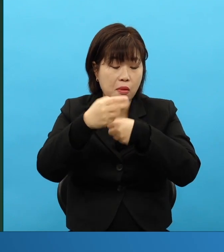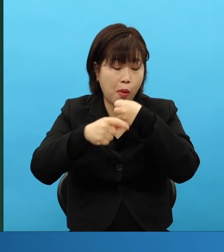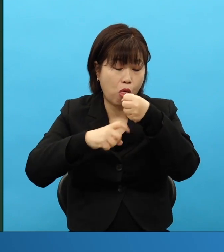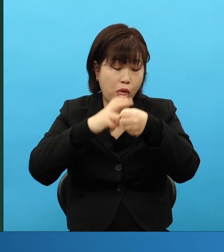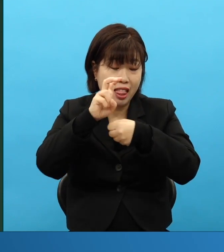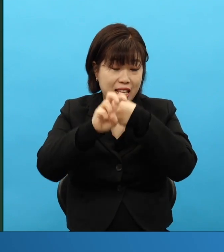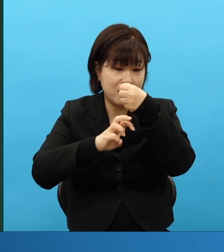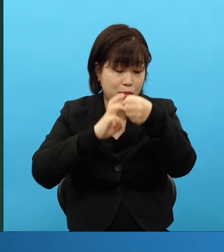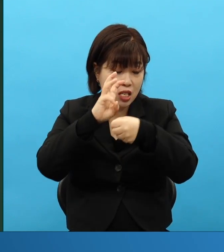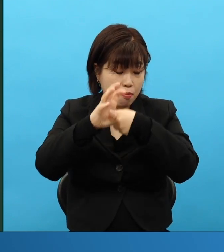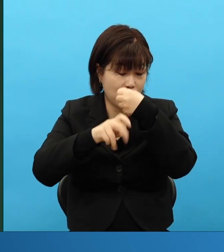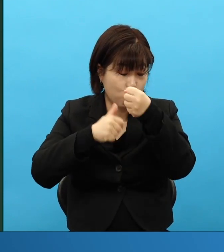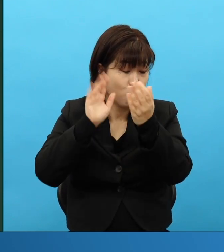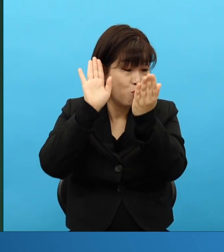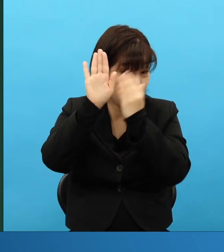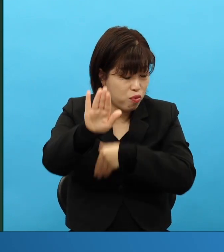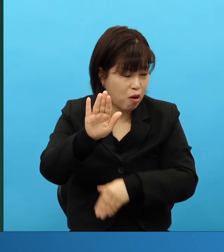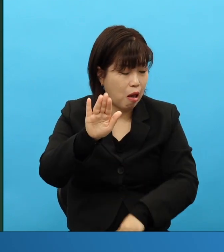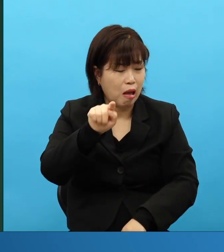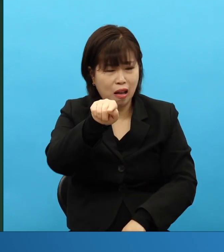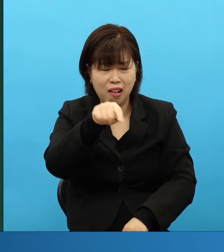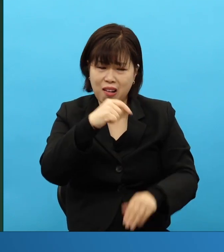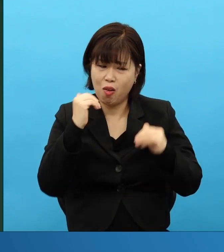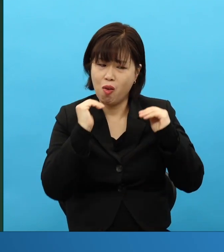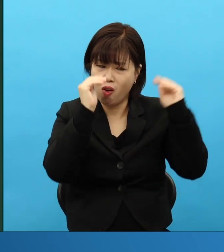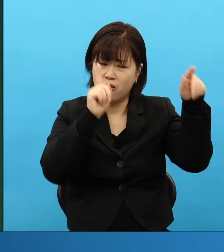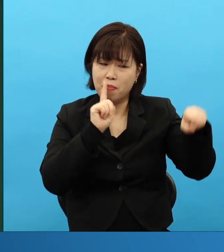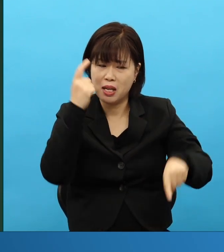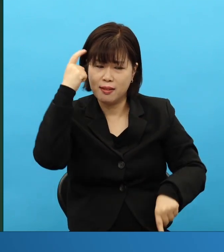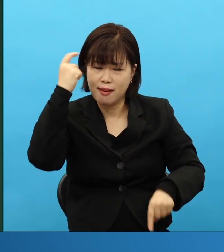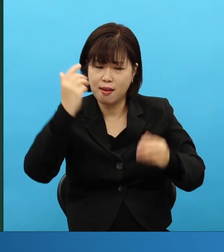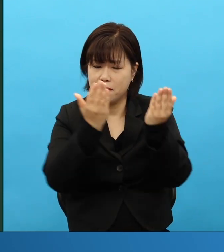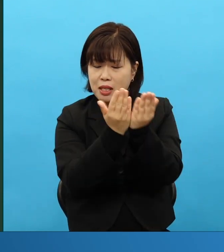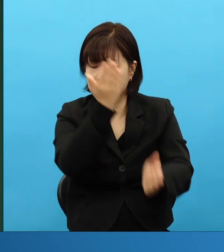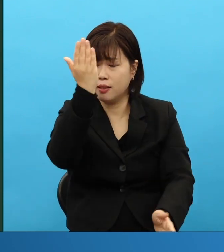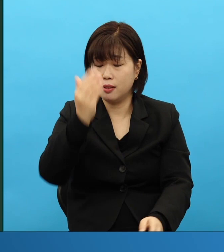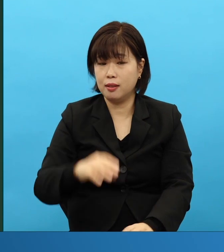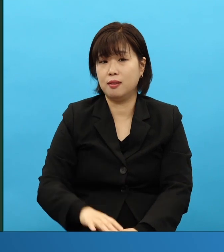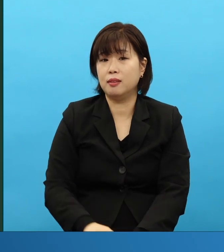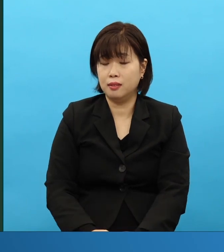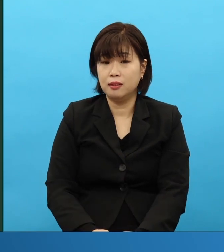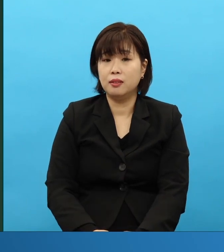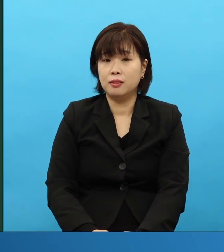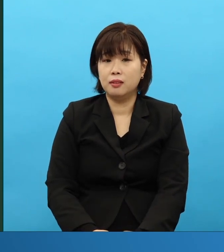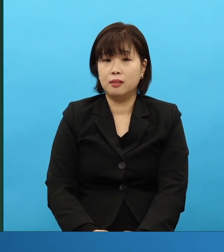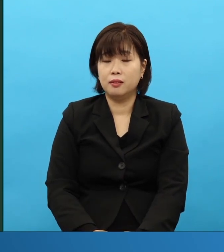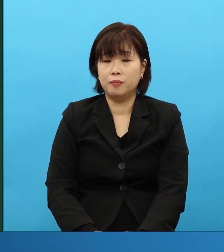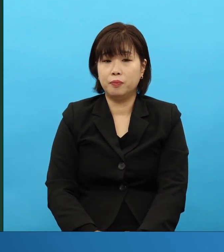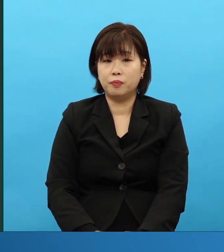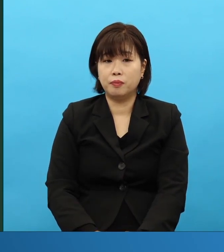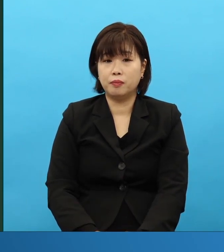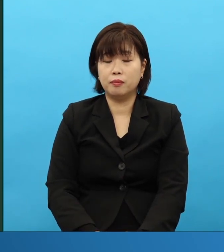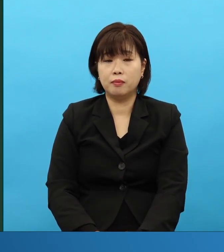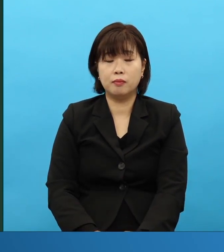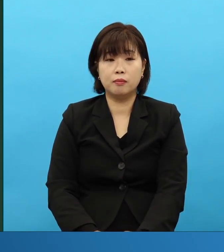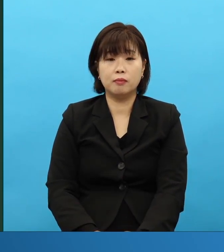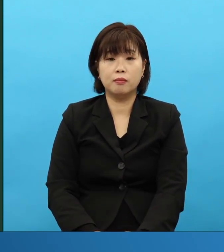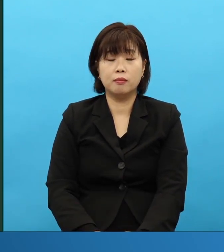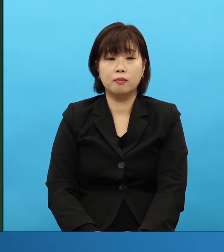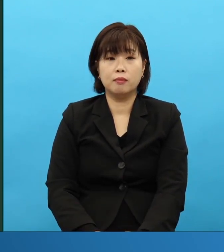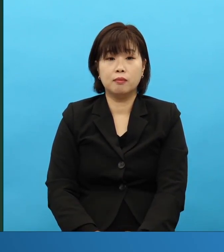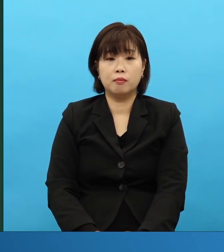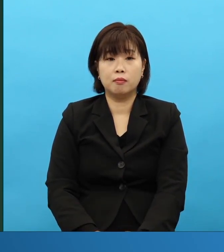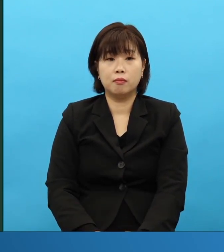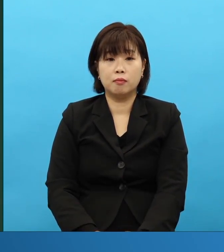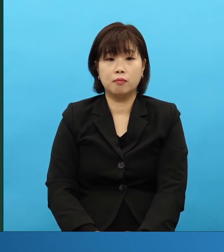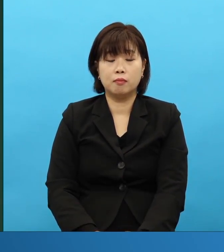it. Oh, you have to make lots of money, but think about it. The occupations are all going to change. 근데 요즘은 이제 앞으로 데모 못해. 왜냐? 가 집에 가 이렇게. And in the future, no one's going to 필요 rally 없어. or